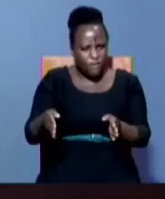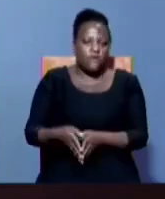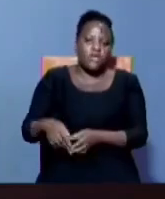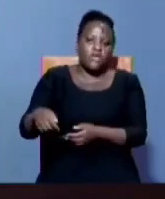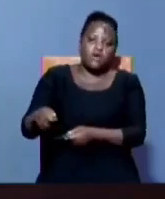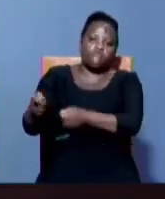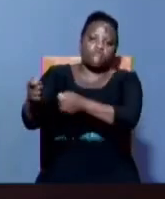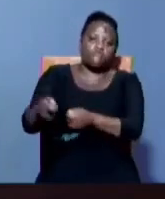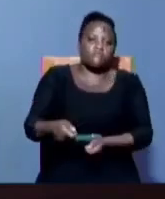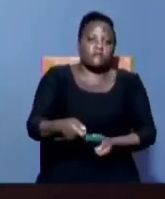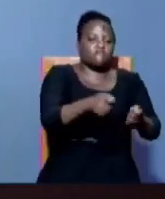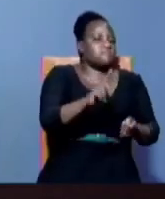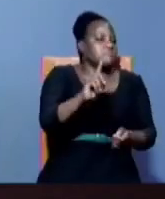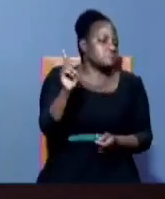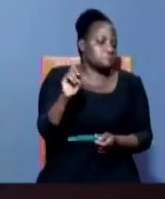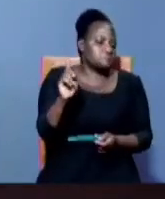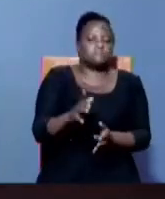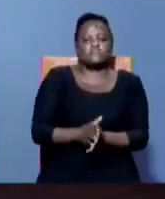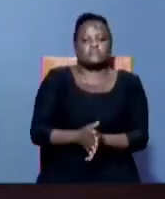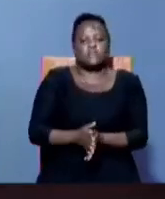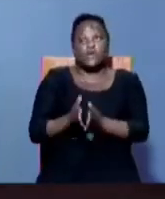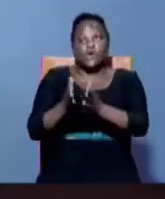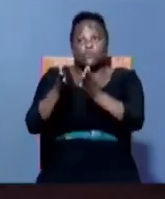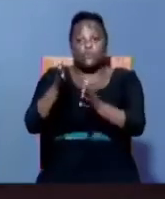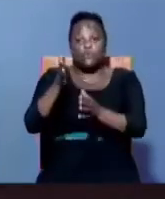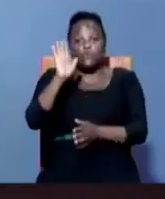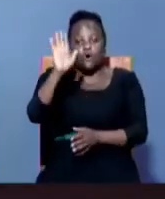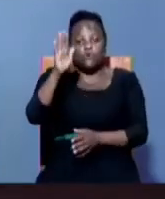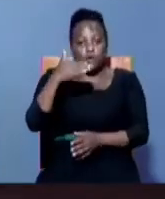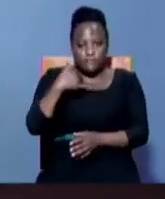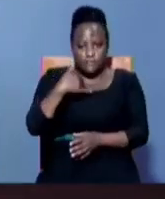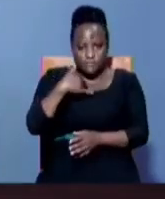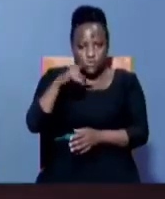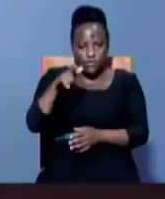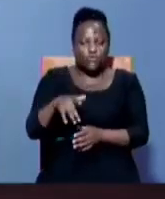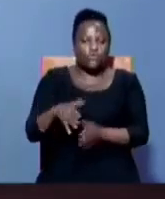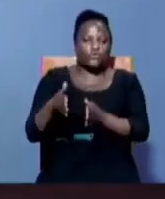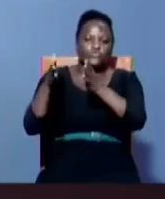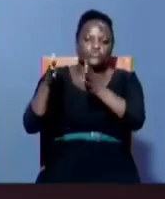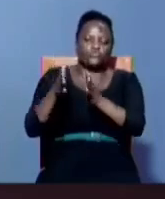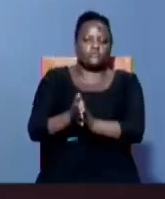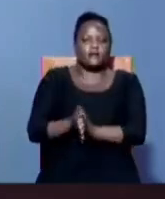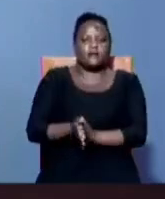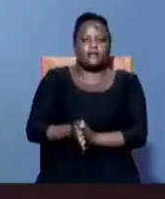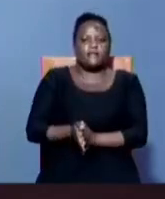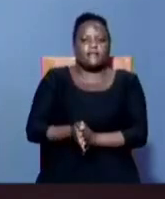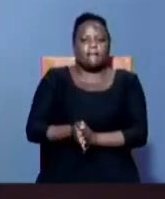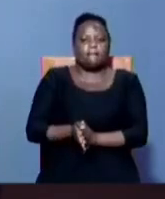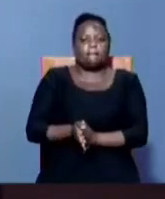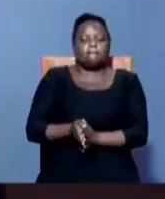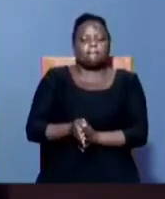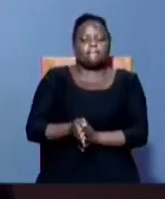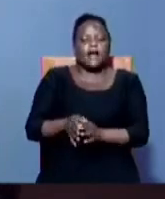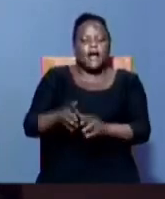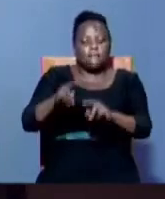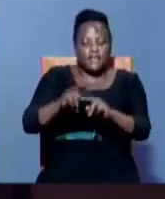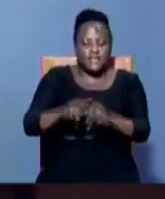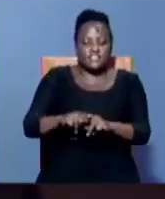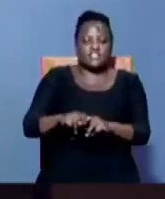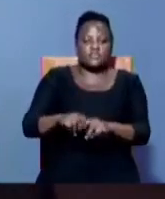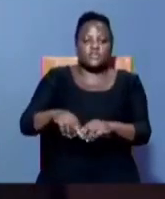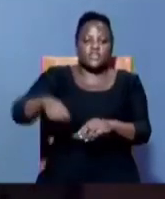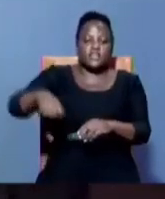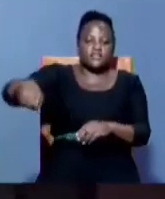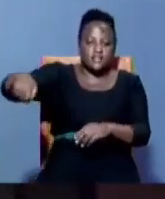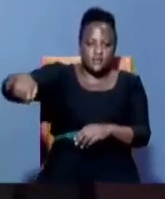wangu yuko kwenye chumba cha pili, na ameketi kwenye kiti cha rehema kilicho juu ya sanduku la agano. Hapo ndipo